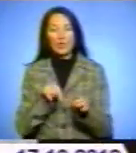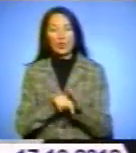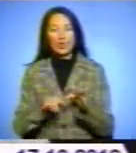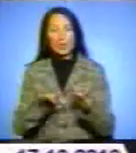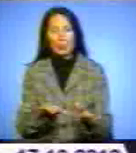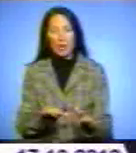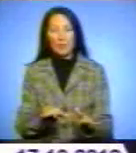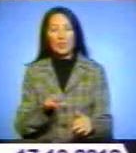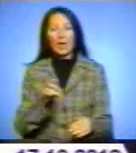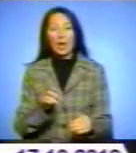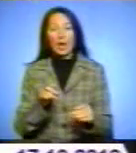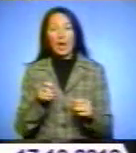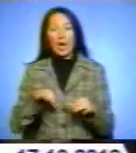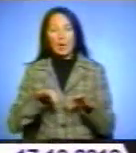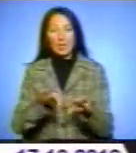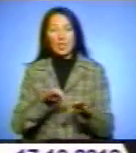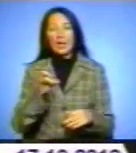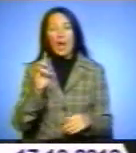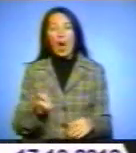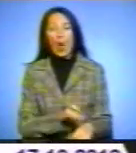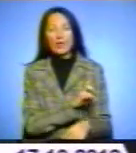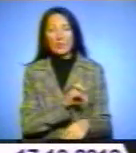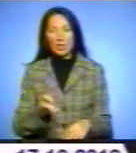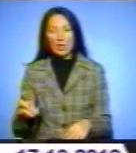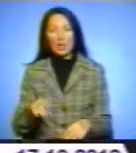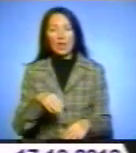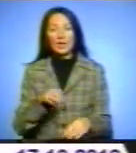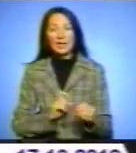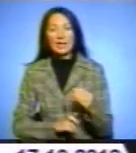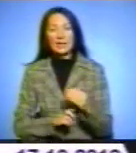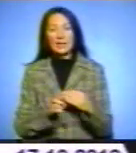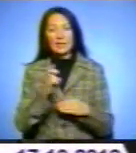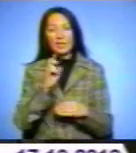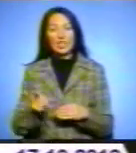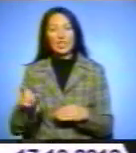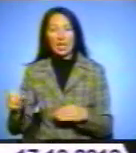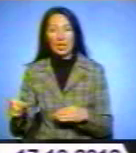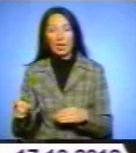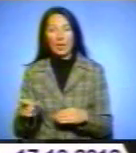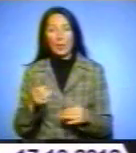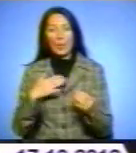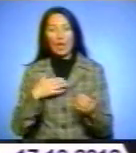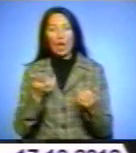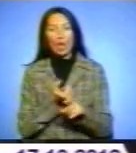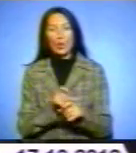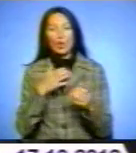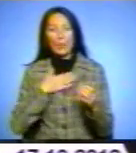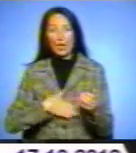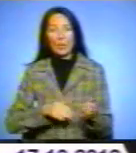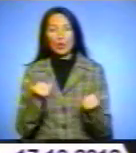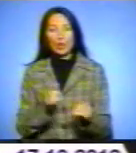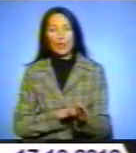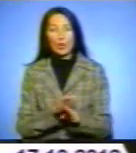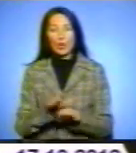засоби освятили священнослужителі. Мені дуже приємно сьогодні виконати місію мою як міністра внутрішніх